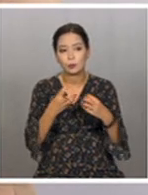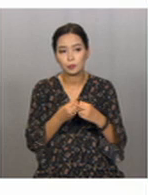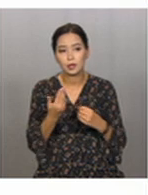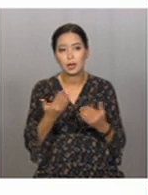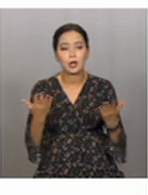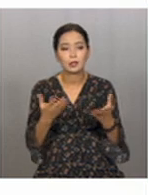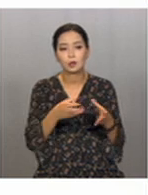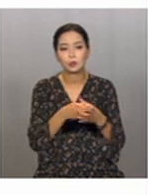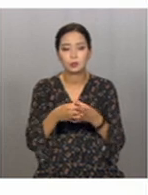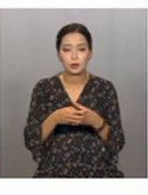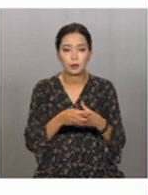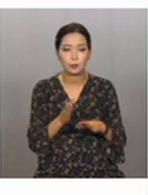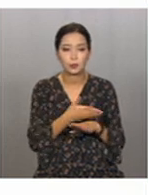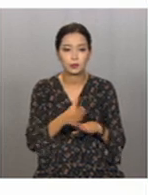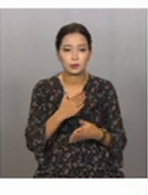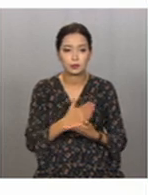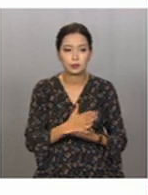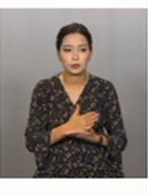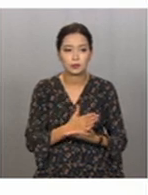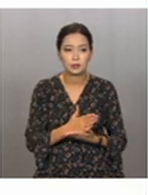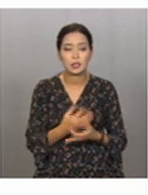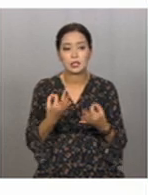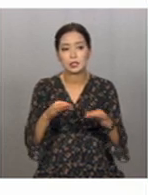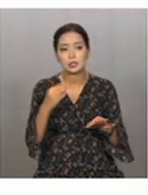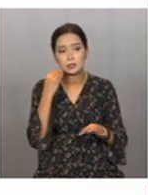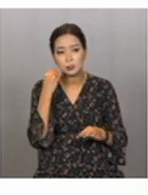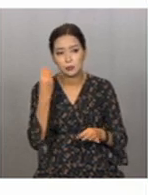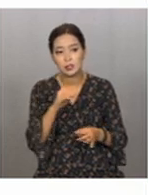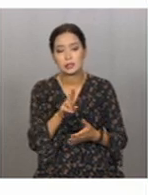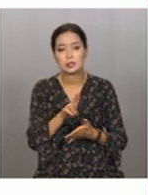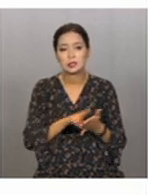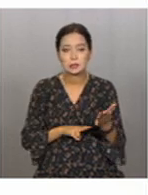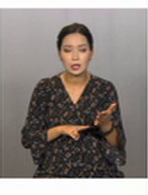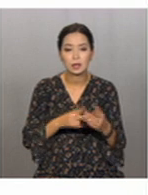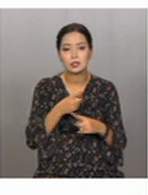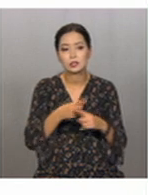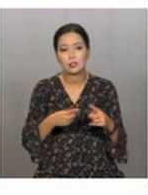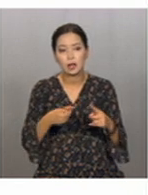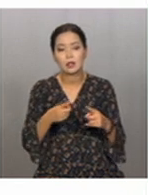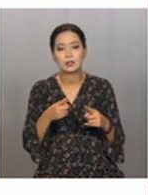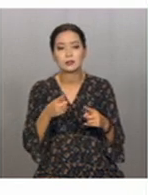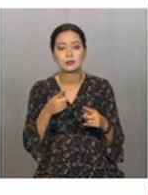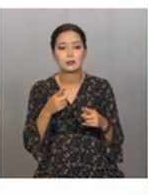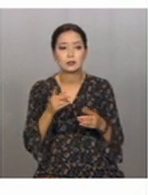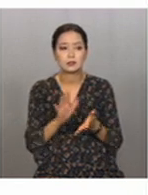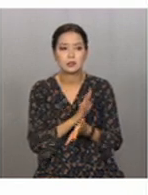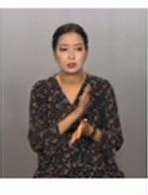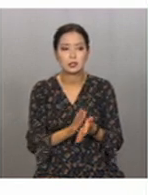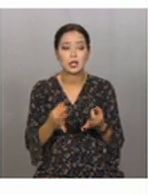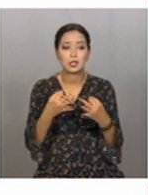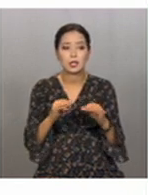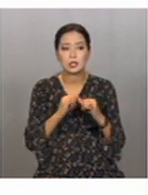бойынша қандай топтарға бөлінеді? Еркін, сапалы, лицензияланған шартты тегін еркін